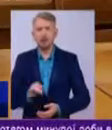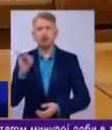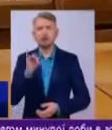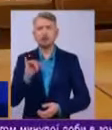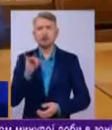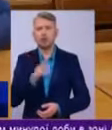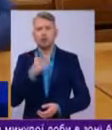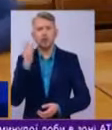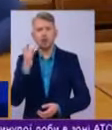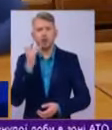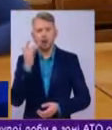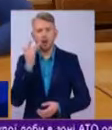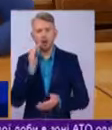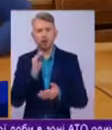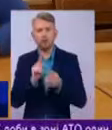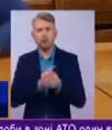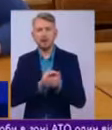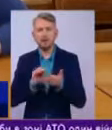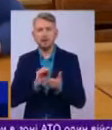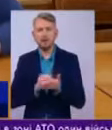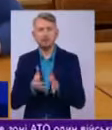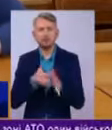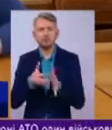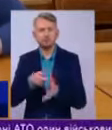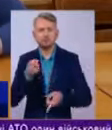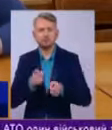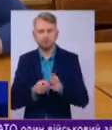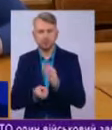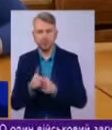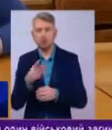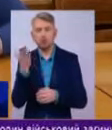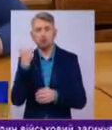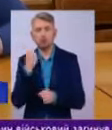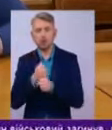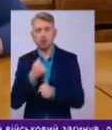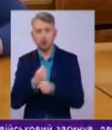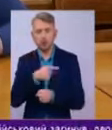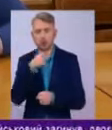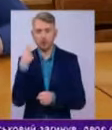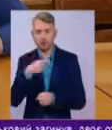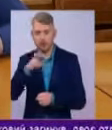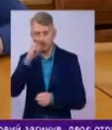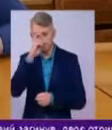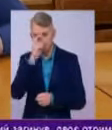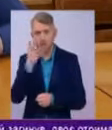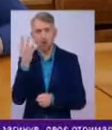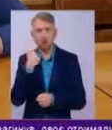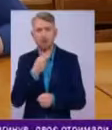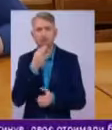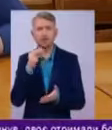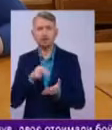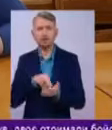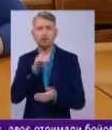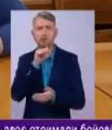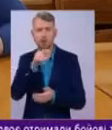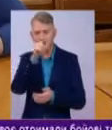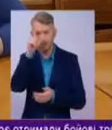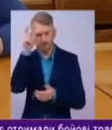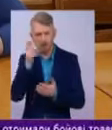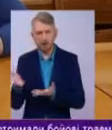Історію легко приписати за браком автентичних джерел, що в свій час і робила Російська імперія. Коли до Петербурзької академії